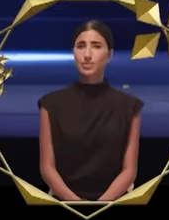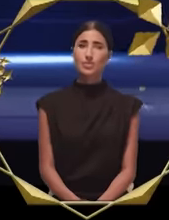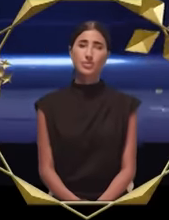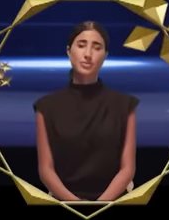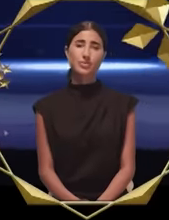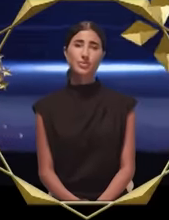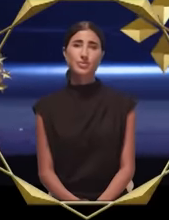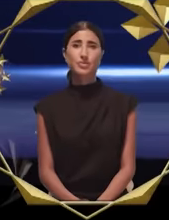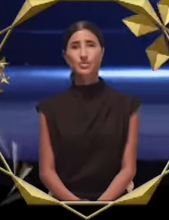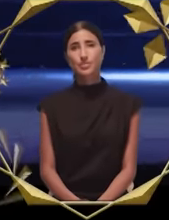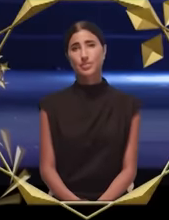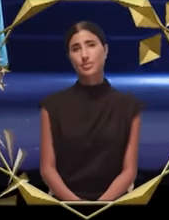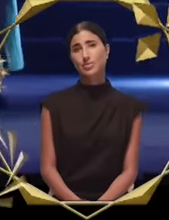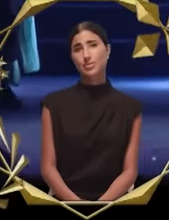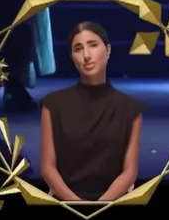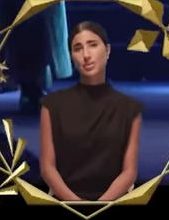لبعضي